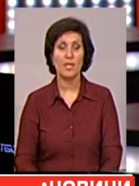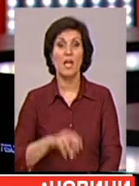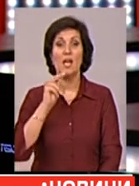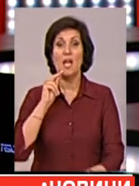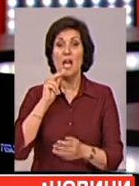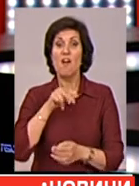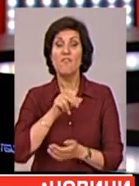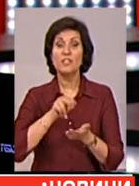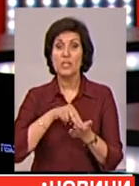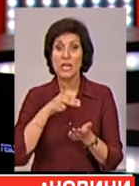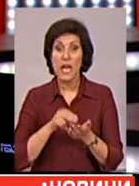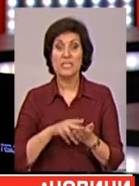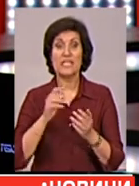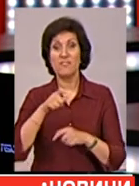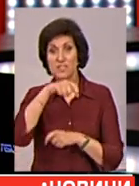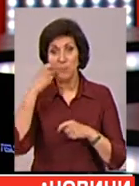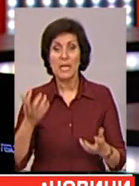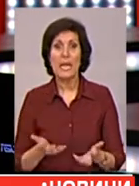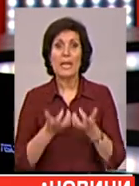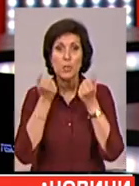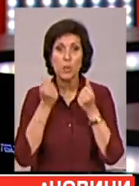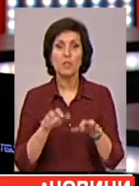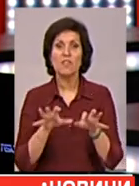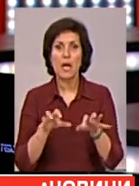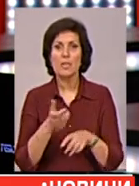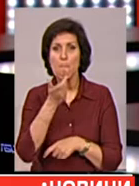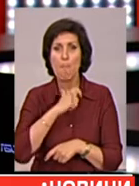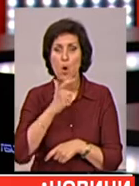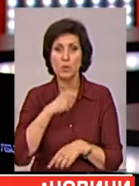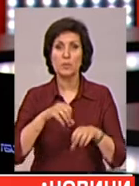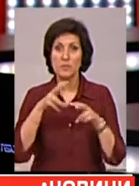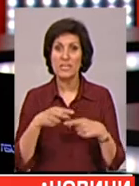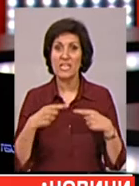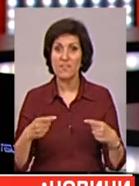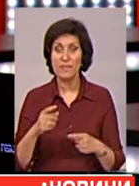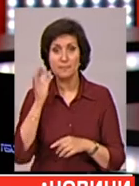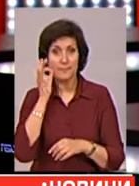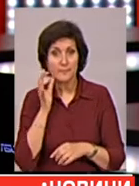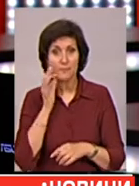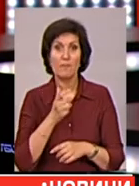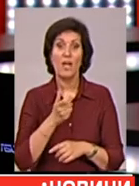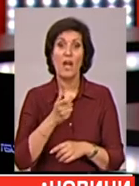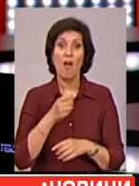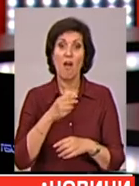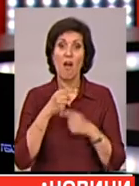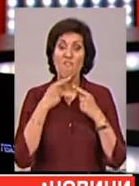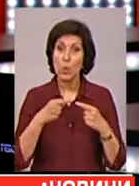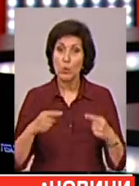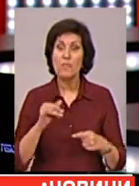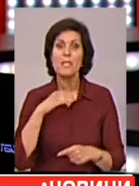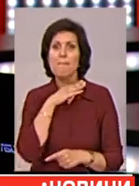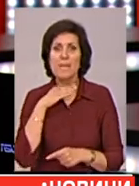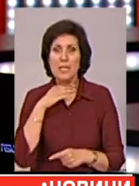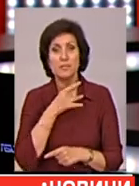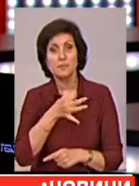А в Черкасах від спеки рятують і тварин морозивом. У зоопарку годують спеціальні види ласощів, фруктові, навіть м'ясні. Чи смакує така